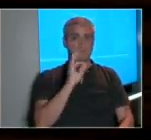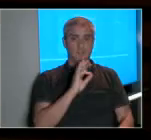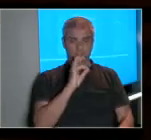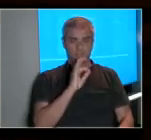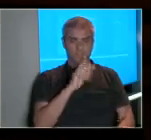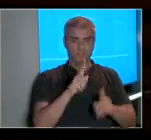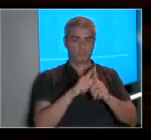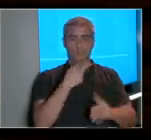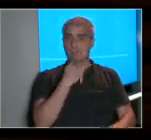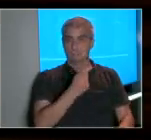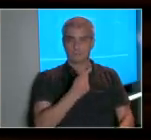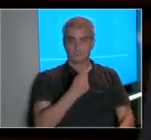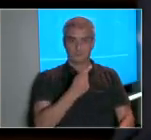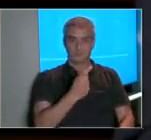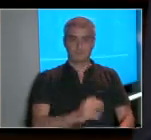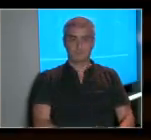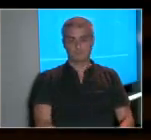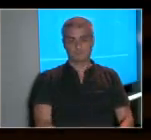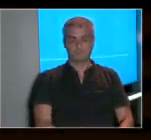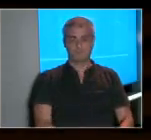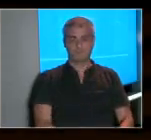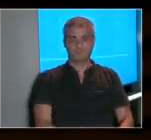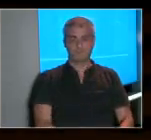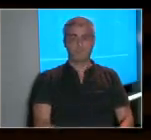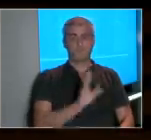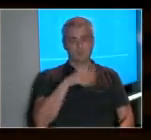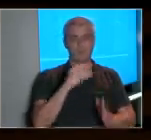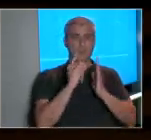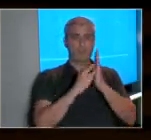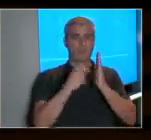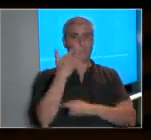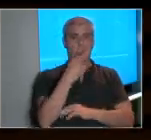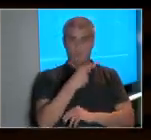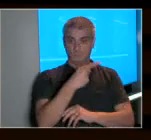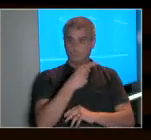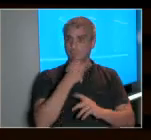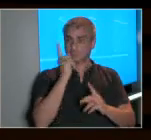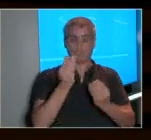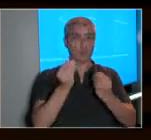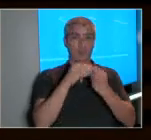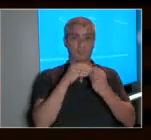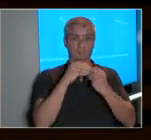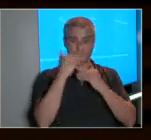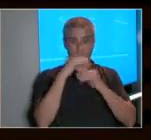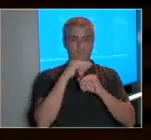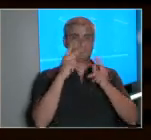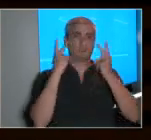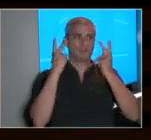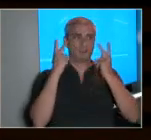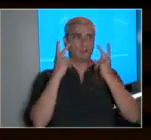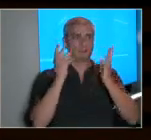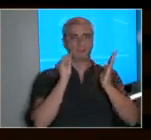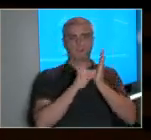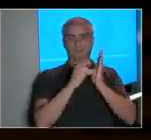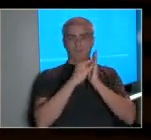כפי שציינתי, יש מקום לשיפור גם בחוק הלאום. ראוי להוסיף לו את הפסקה המכוננת